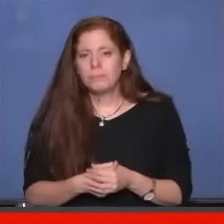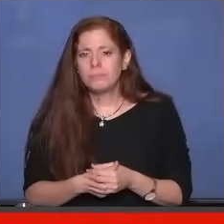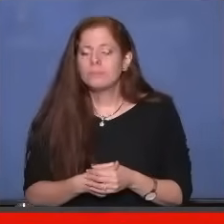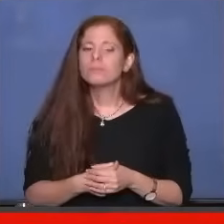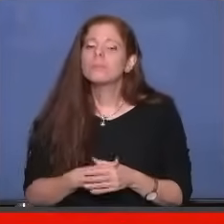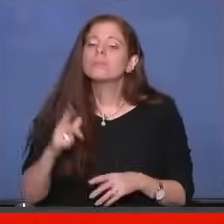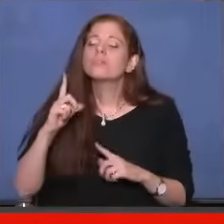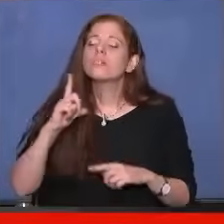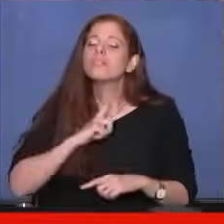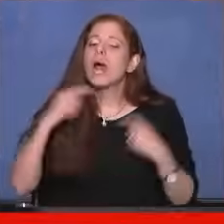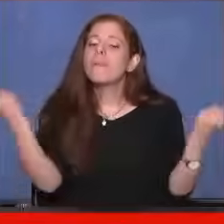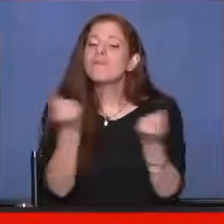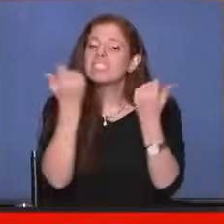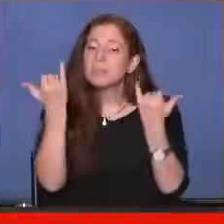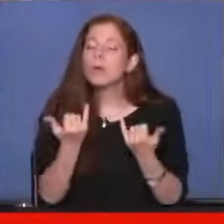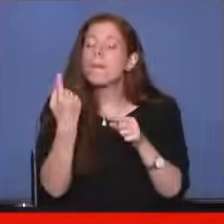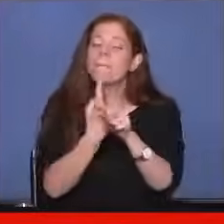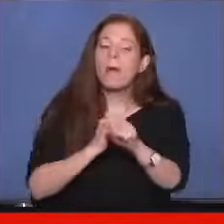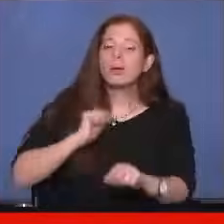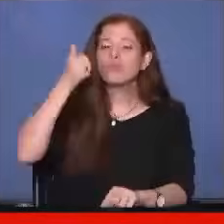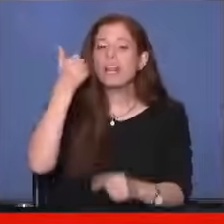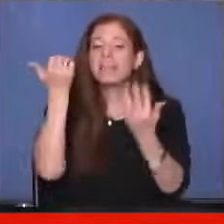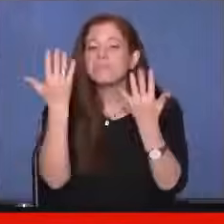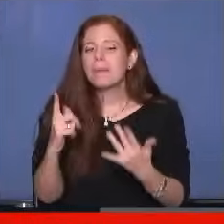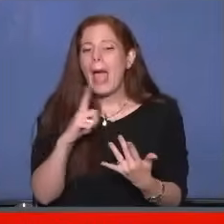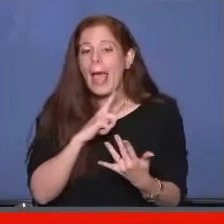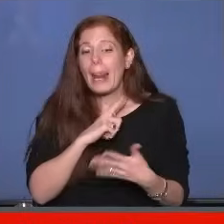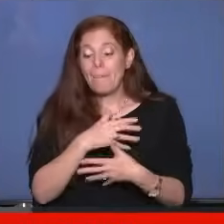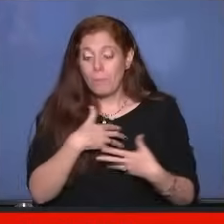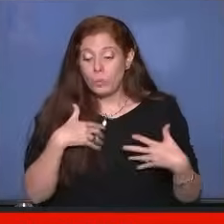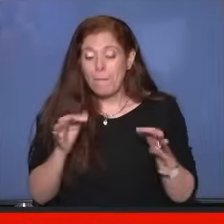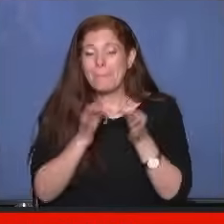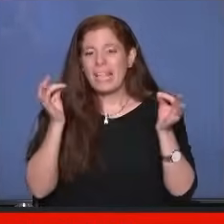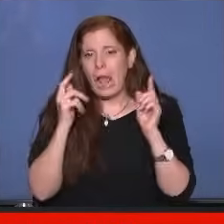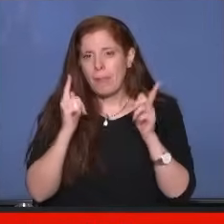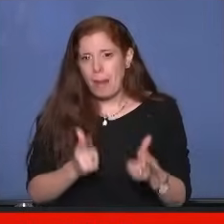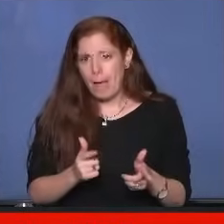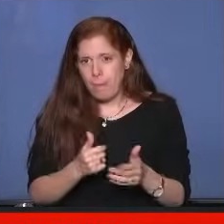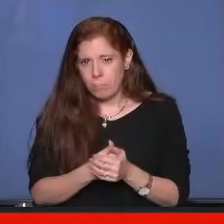צה"ל מפרסם היום בפעם הראשונה את מספרי החיילים הפצועים מתחילת המלחמה.